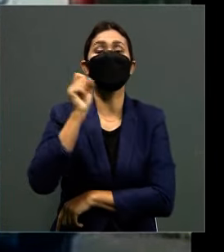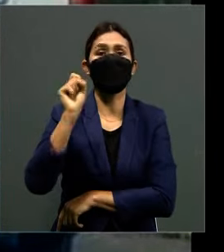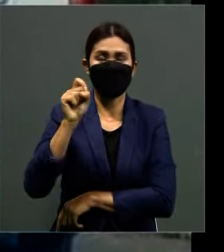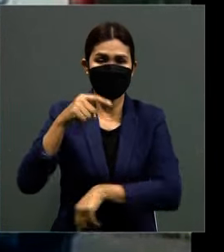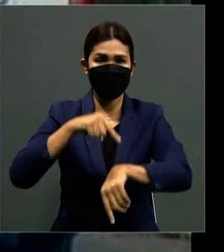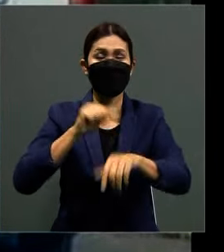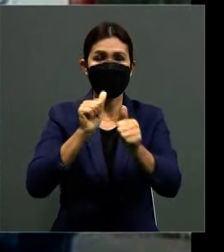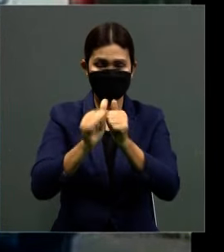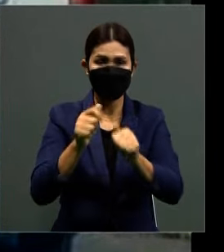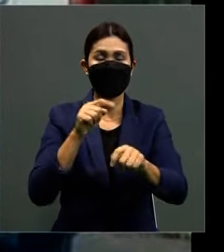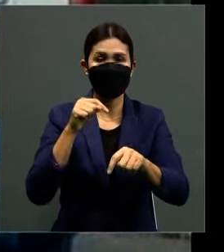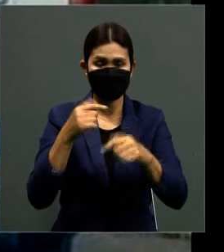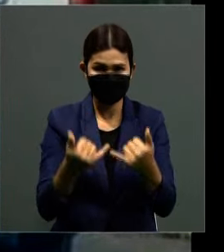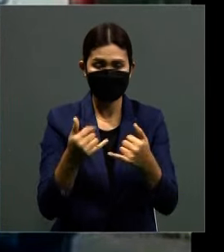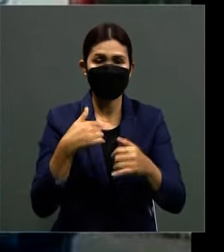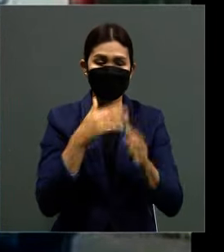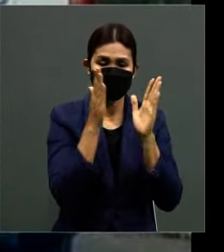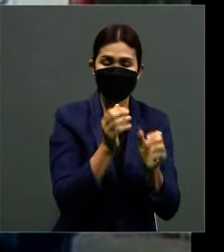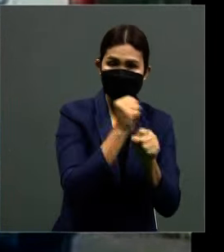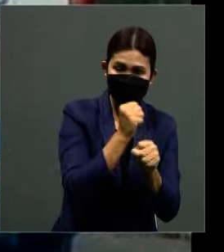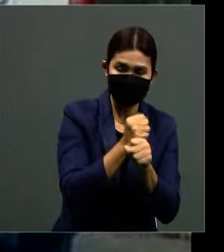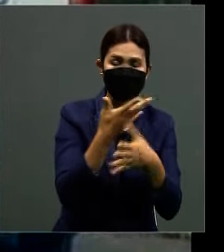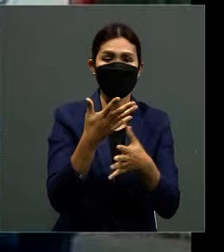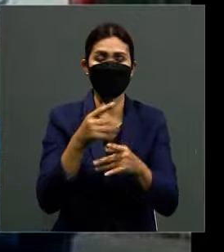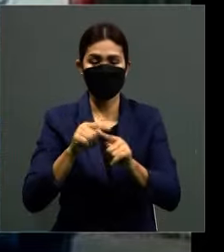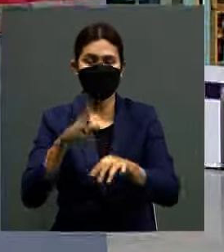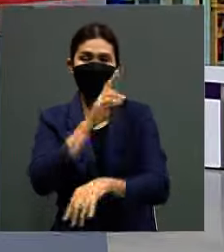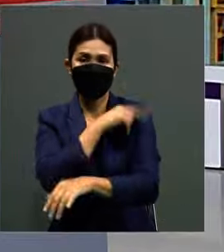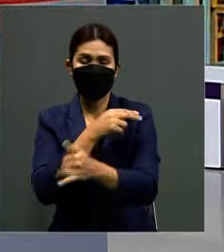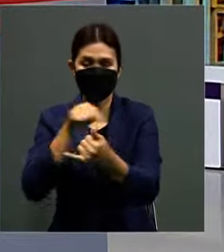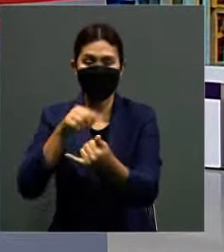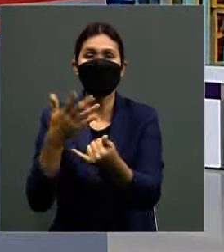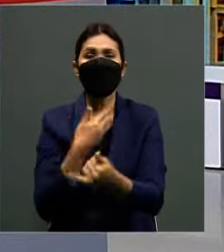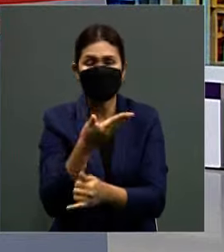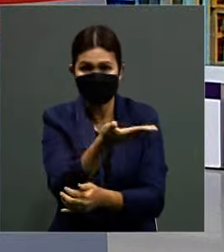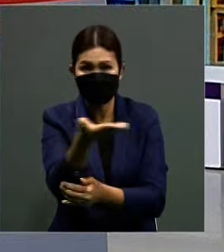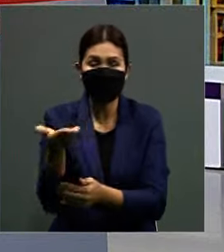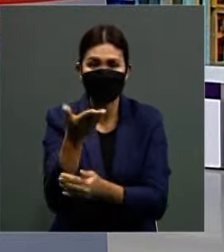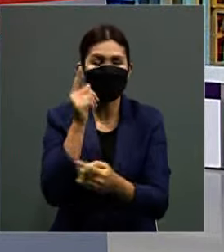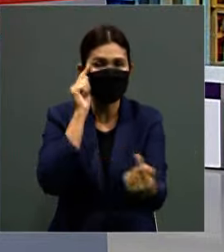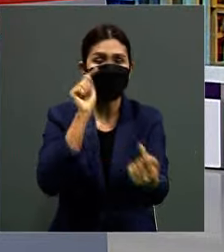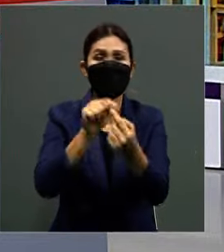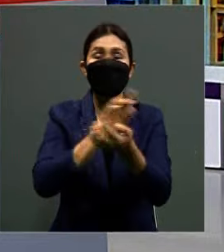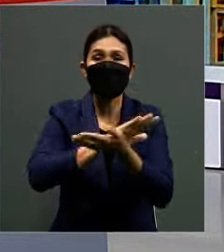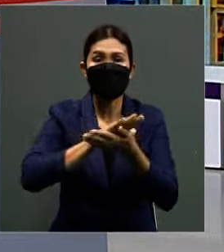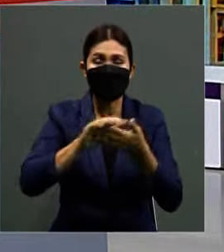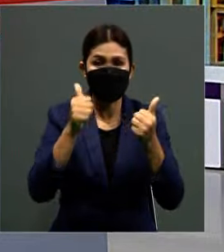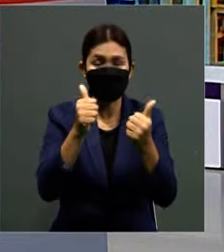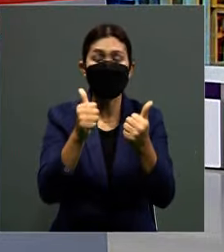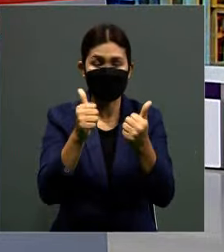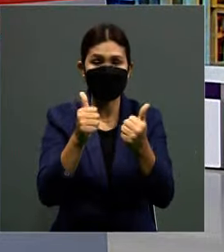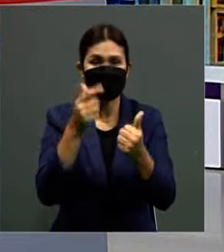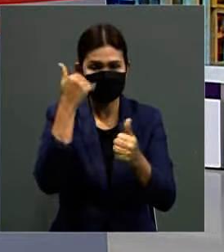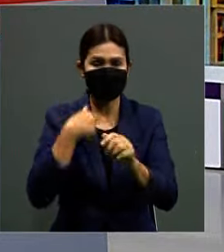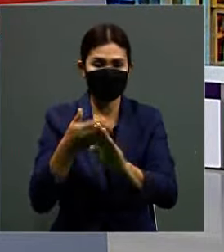นะคะครับทั้งตัวน้องแล้วก็เจ้าหน้าที่ที่กำลังดินการเคลื่อนย้ายนะครับให้เดินทางโดยสรภาพแล้วก็เป็นไปตามเป้าหมายที่ได้วาง